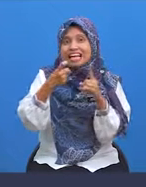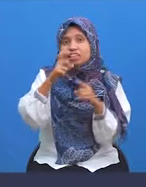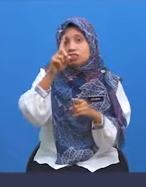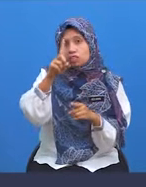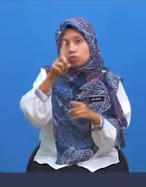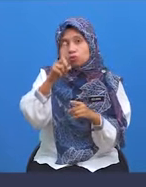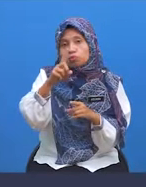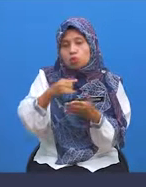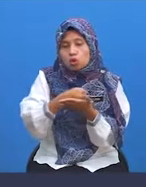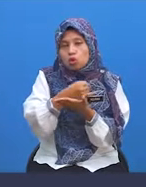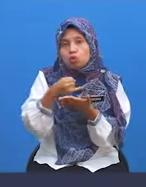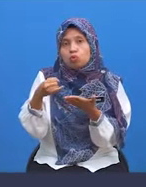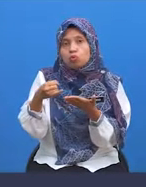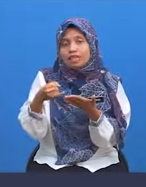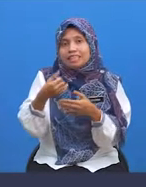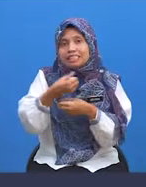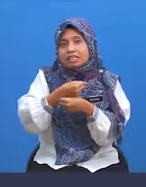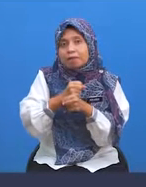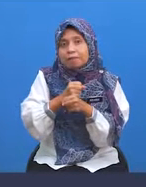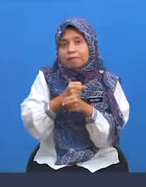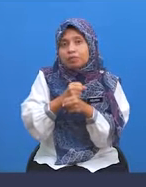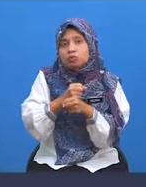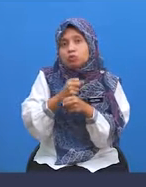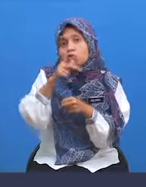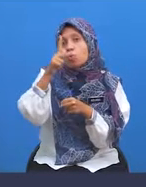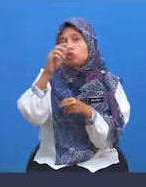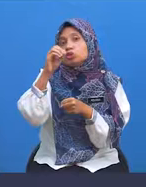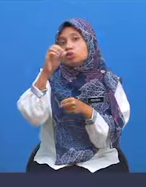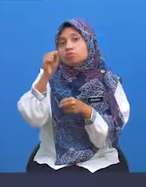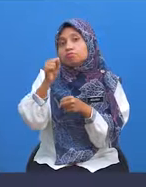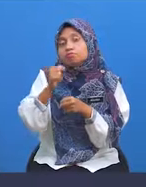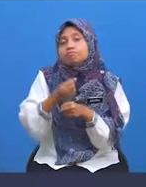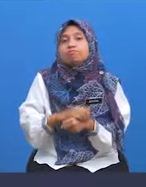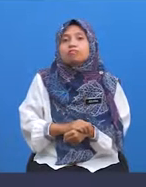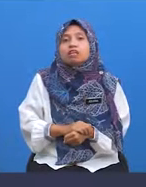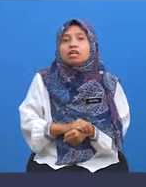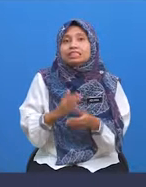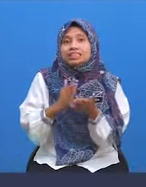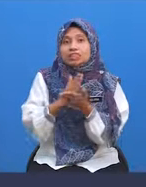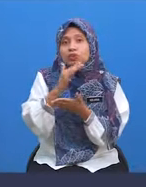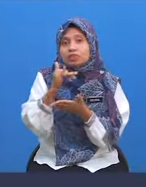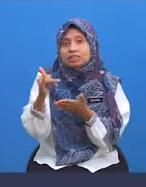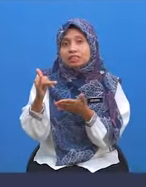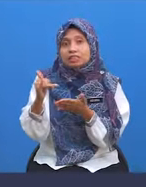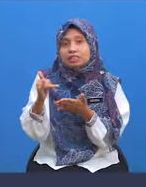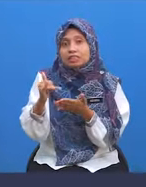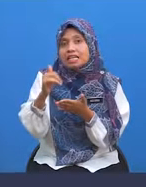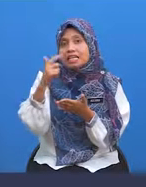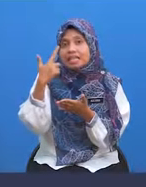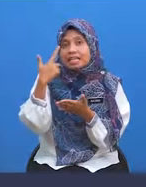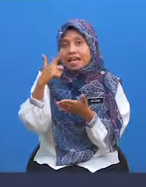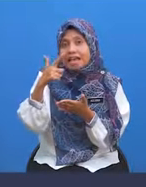Lukiskan bentuk graf cos kita dahulu. Seterusnya, lihat nilai A